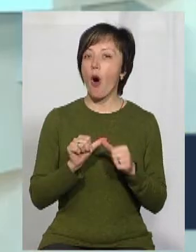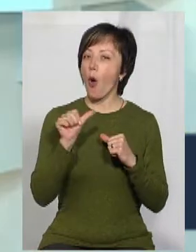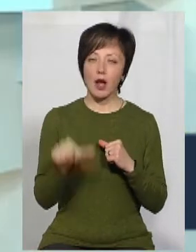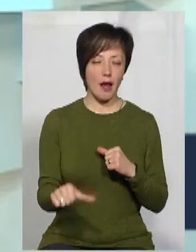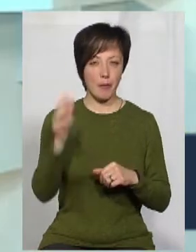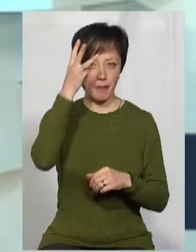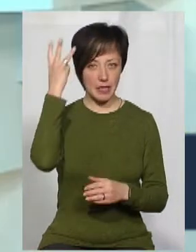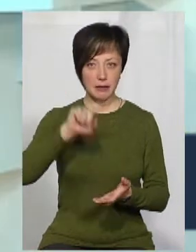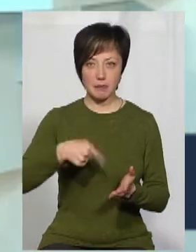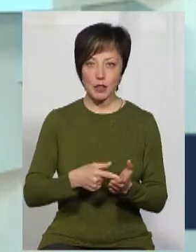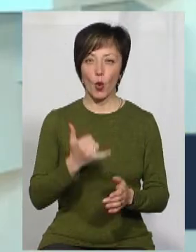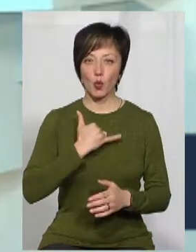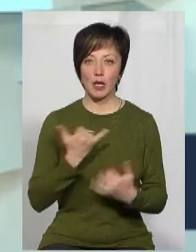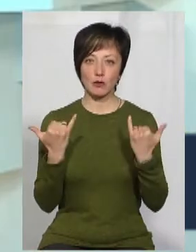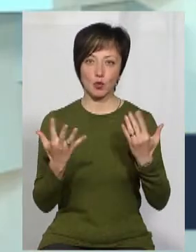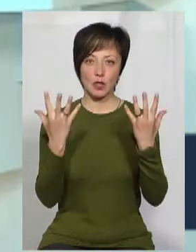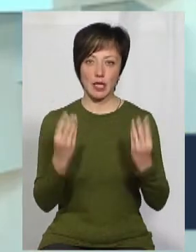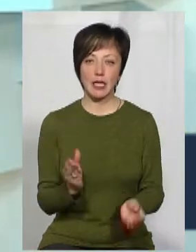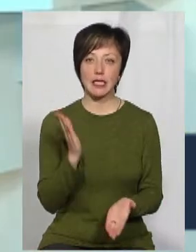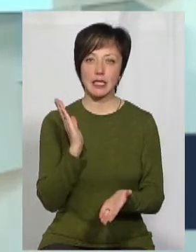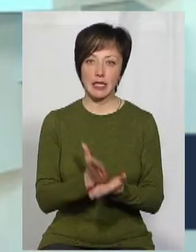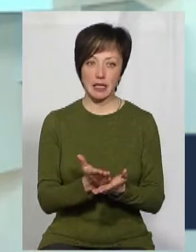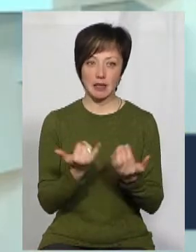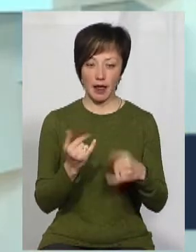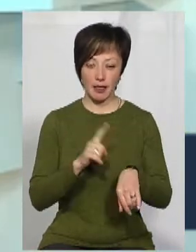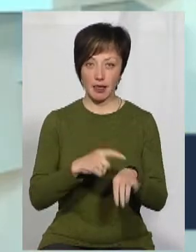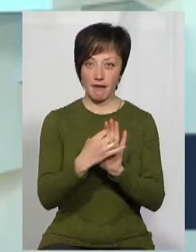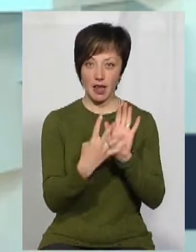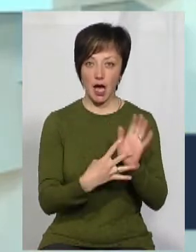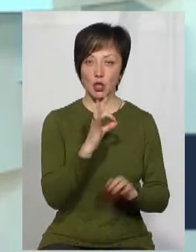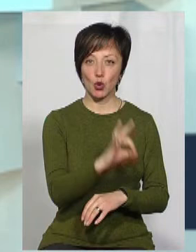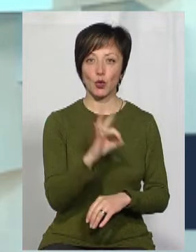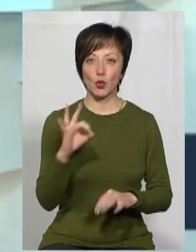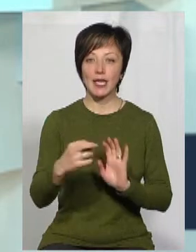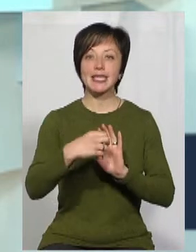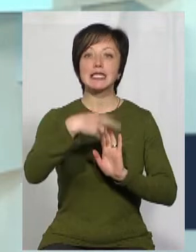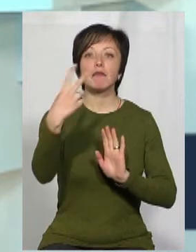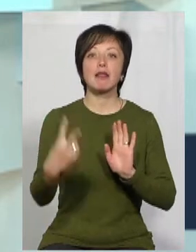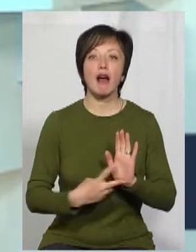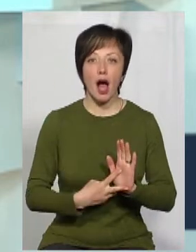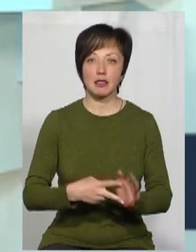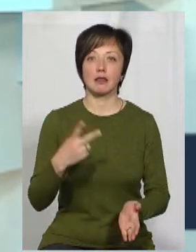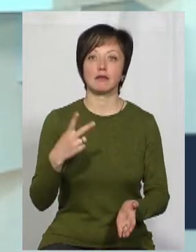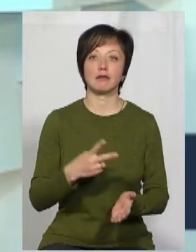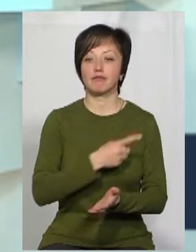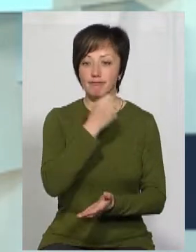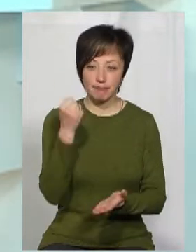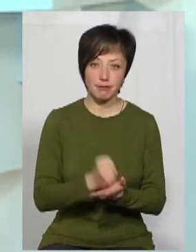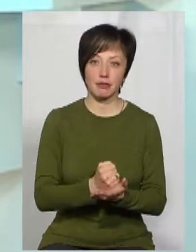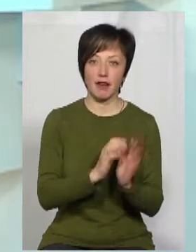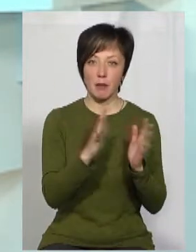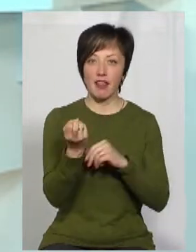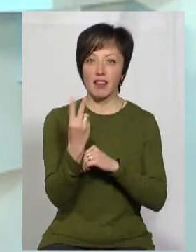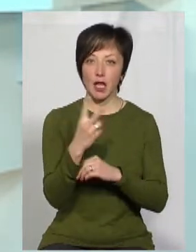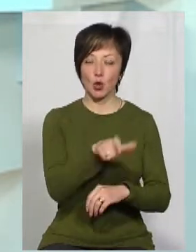окремо місто Хмельницьке, то ми на сьогодні маємо станом от власне на 19:00 17 підтверджених випадків,